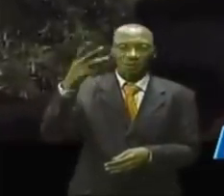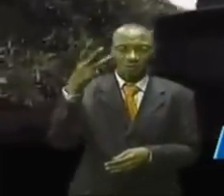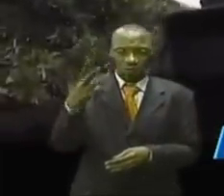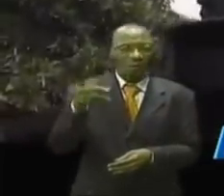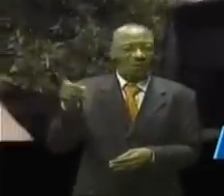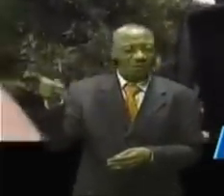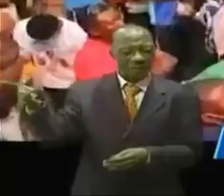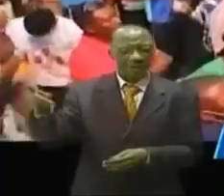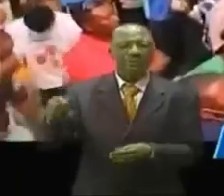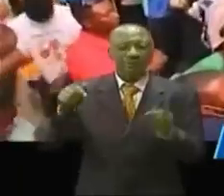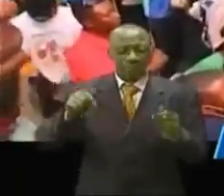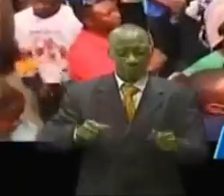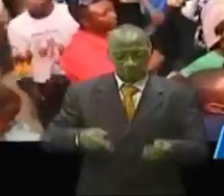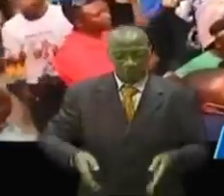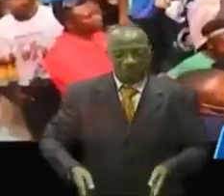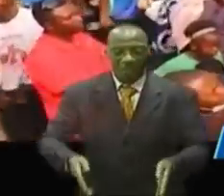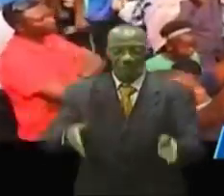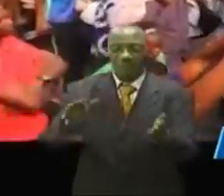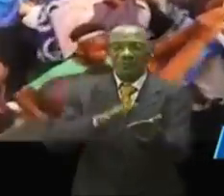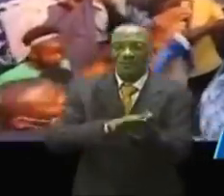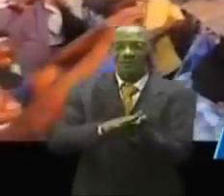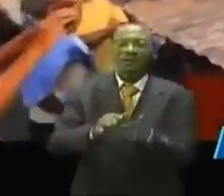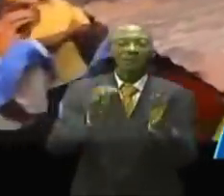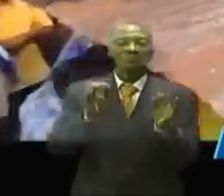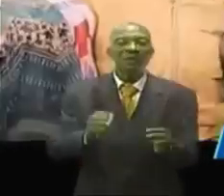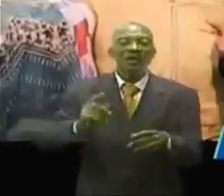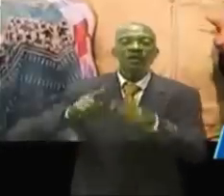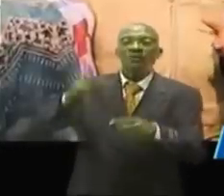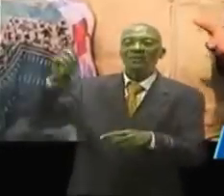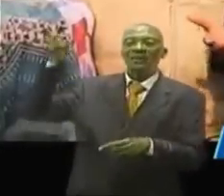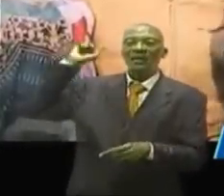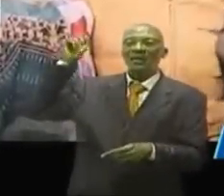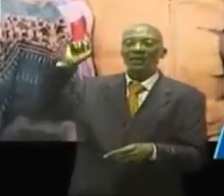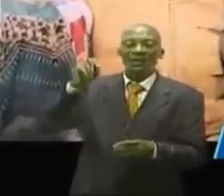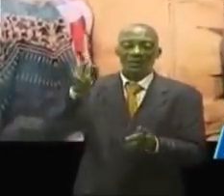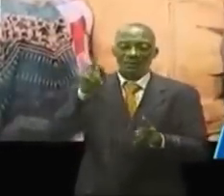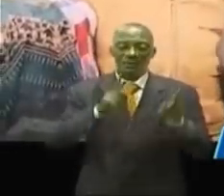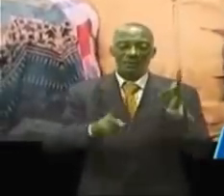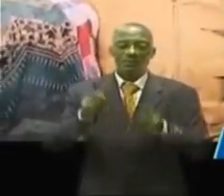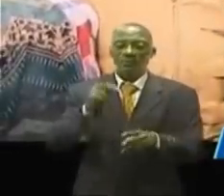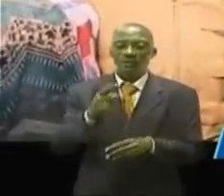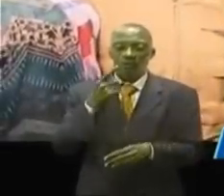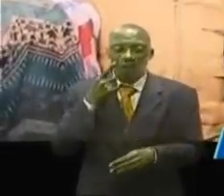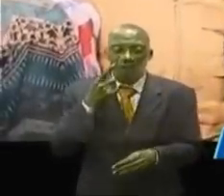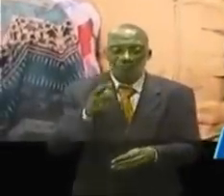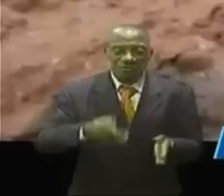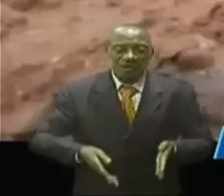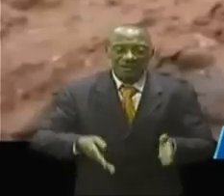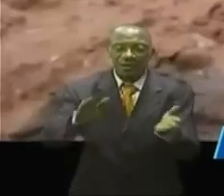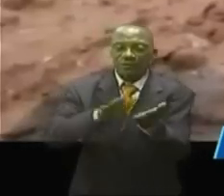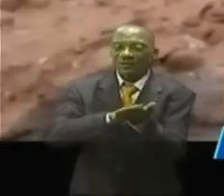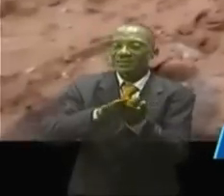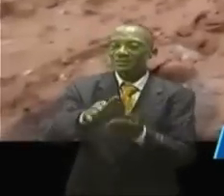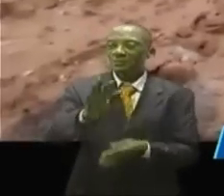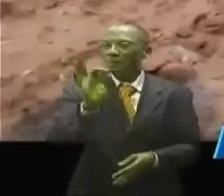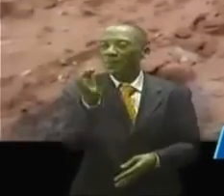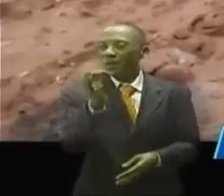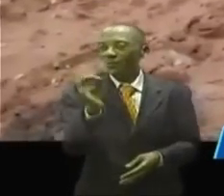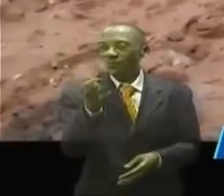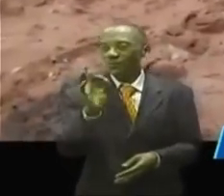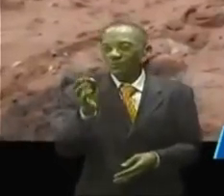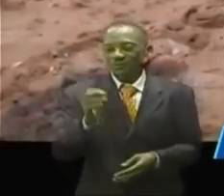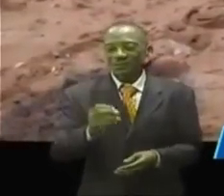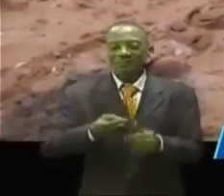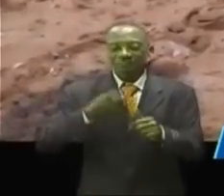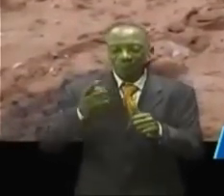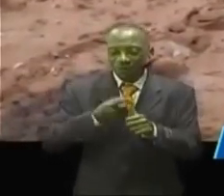Cette population n'a jamais connu d'asphalte ici, des avenues asphaltées. Nous sommes sur un terrain très sablonneux, ce qui ne